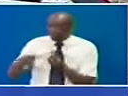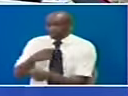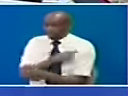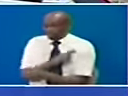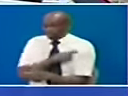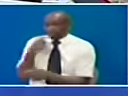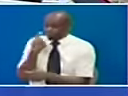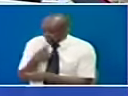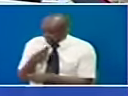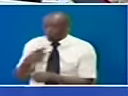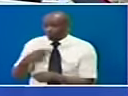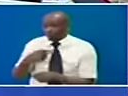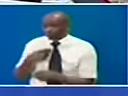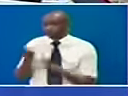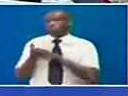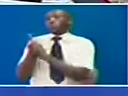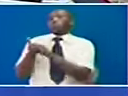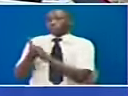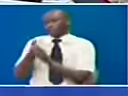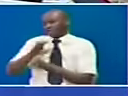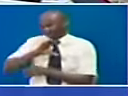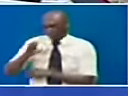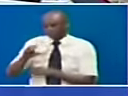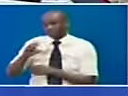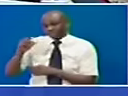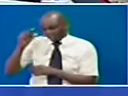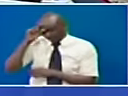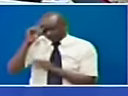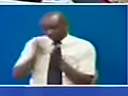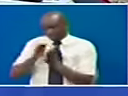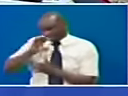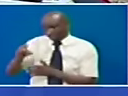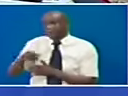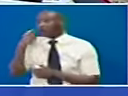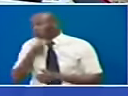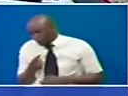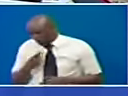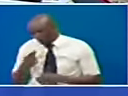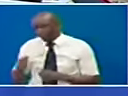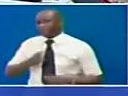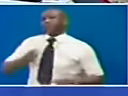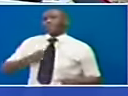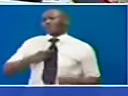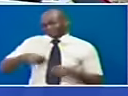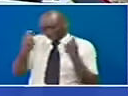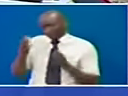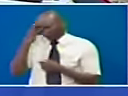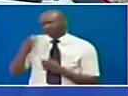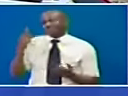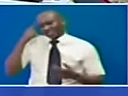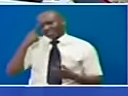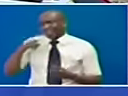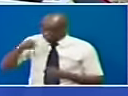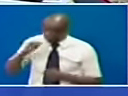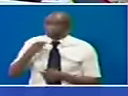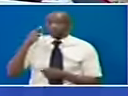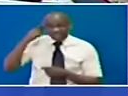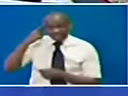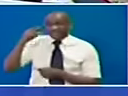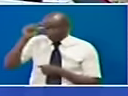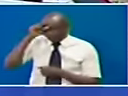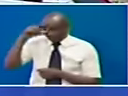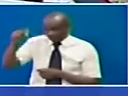mateka serikali na serikali za kaunti. Nani anaishika mwingine mateka? Nani anayejipiga kifua? Kwa sababu wao wanategemea kwamba serikali